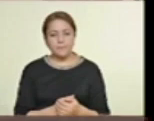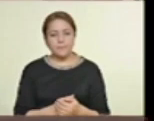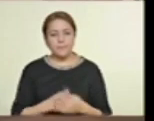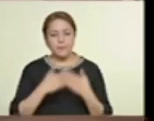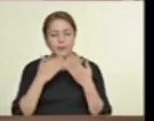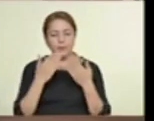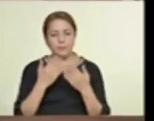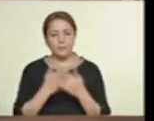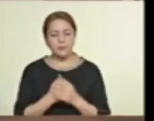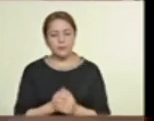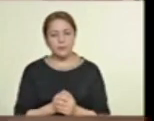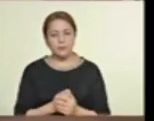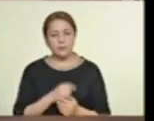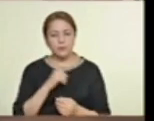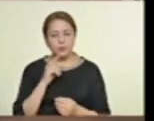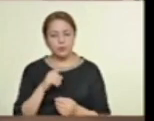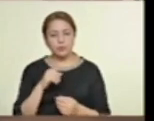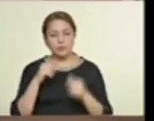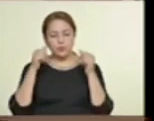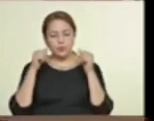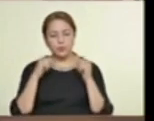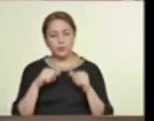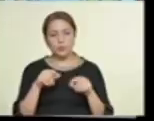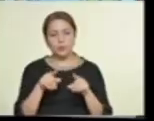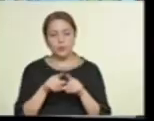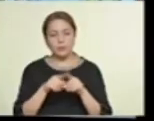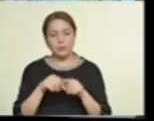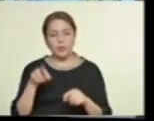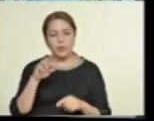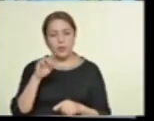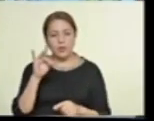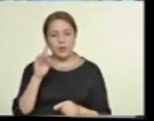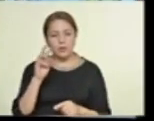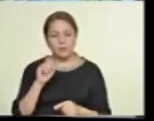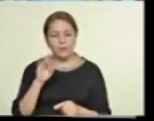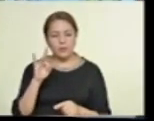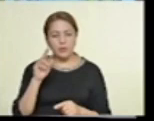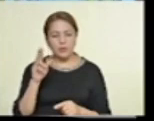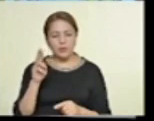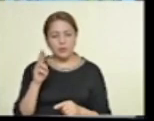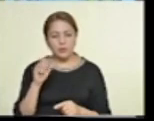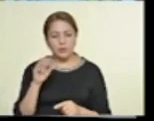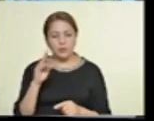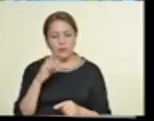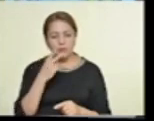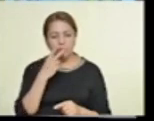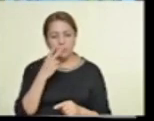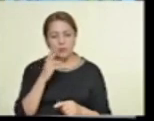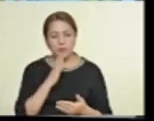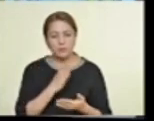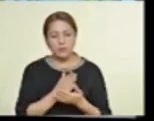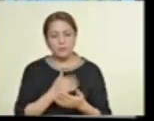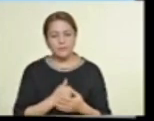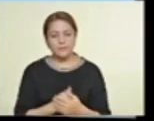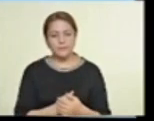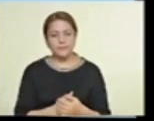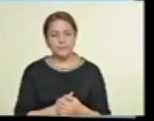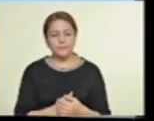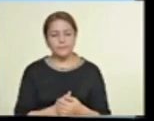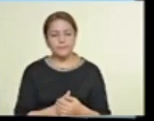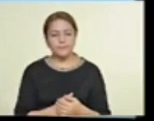Mana ushbu suratda ham yarmarkani tasvirlangan holatini ko'rishimiz mumkin.